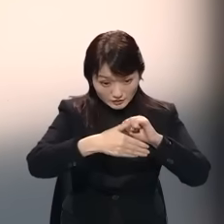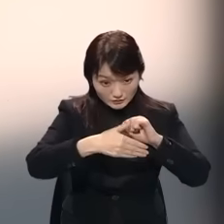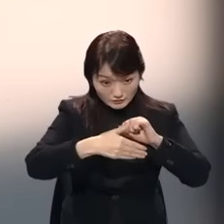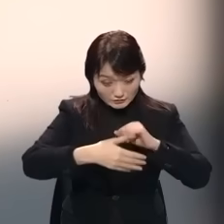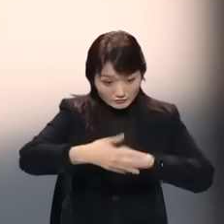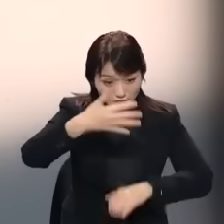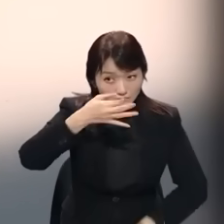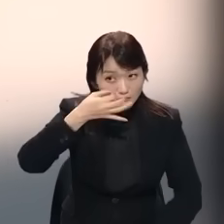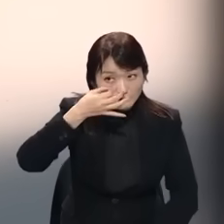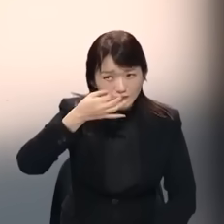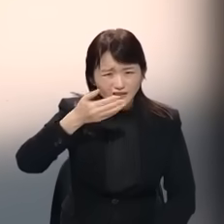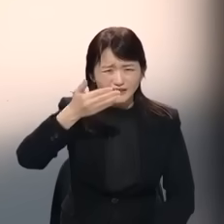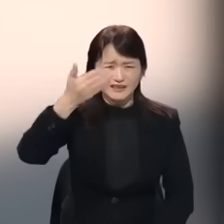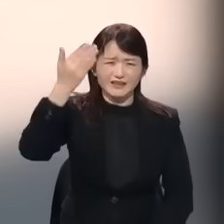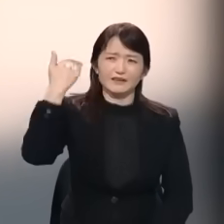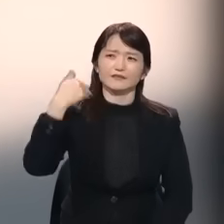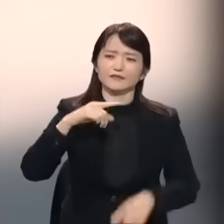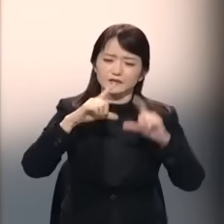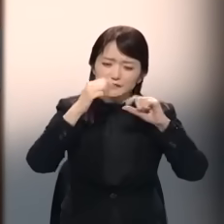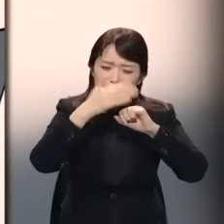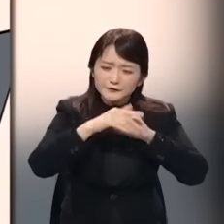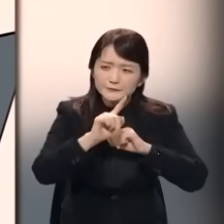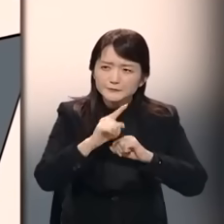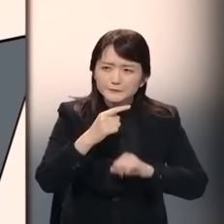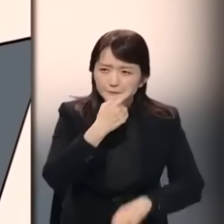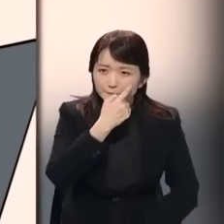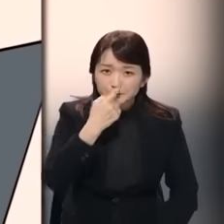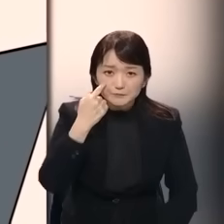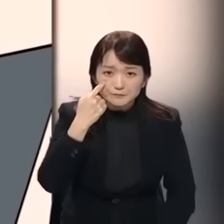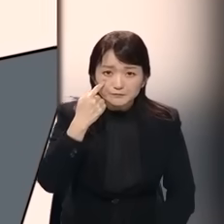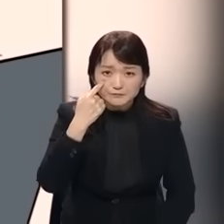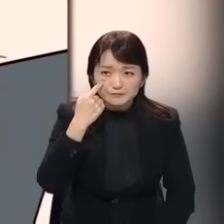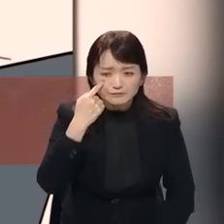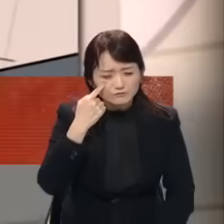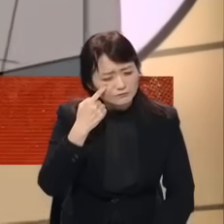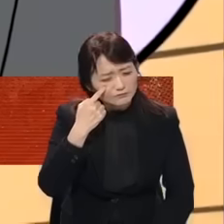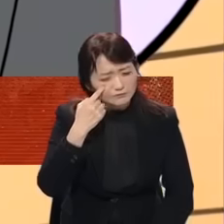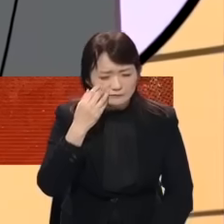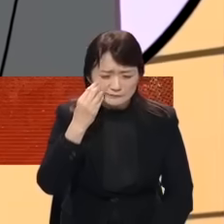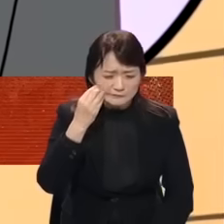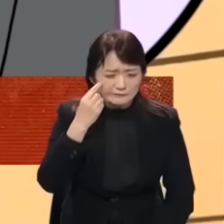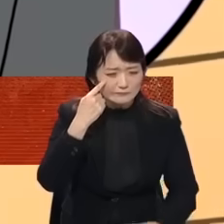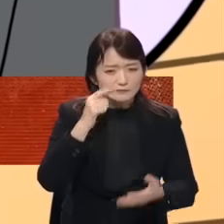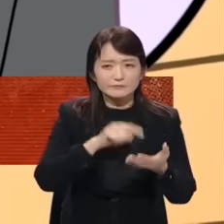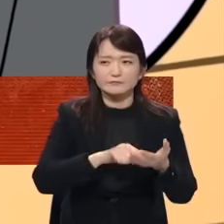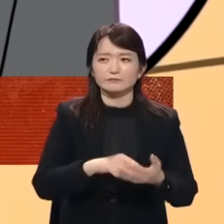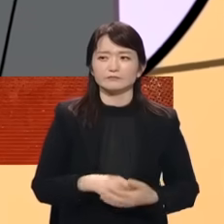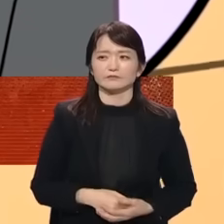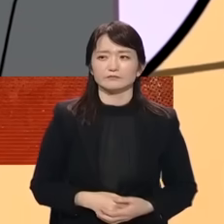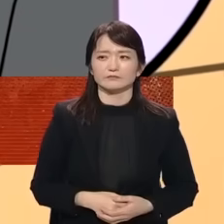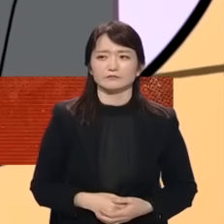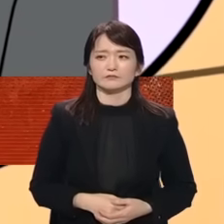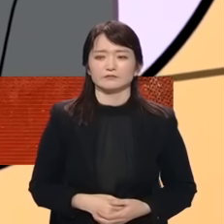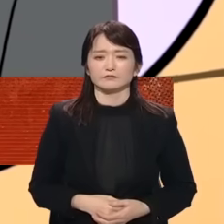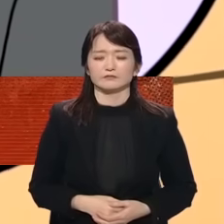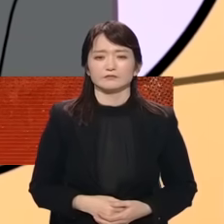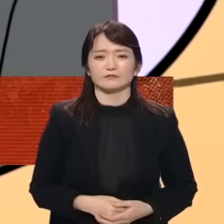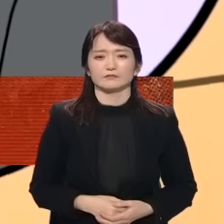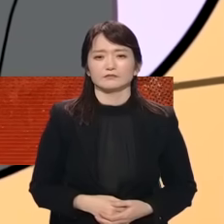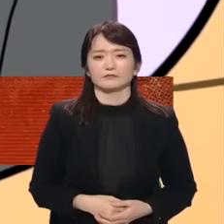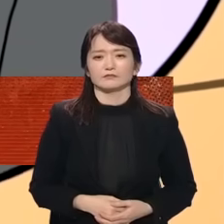근데 뭐 옛날 사진은 좀 어떤지 그걸 확인하는 과정에서 뭔가 안 좋은 걸 좀 보게 돼요 이것저것 예전 사진 모습을